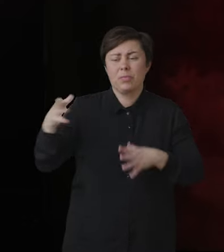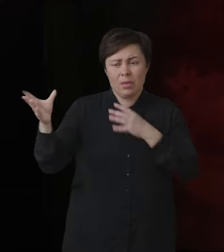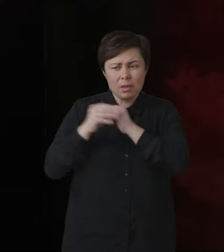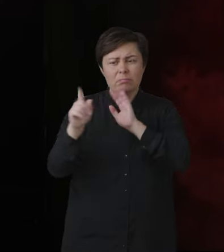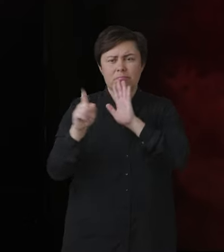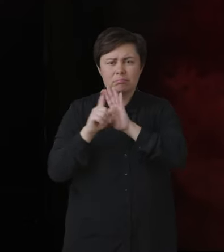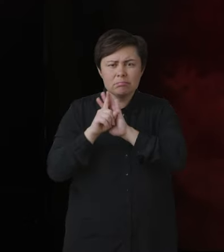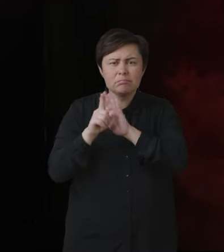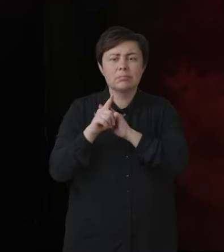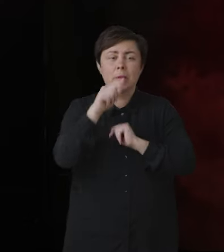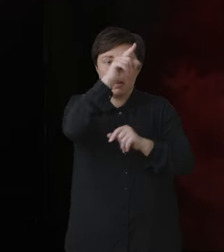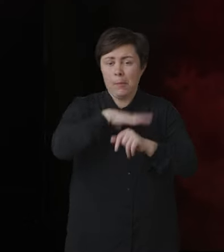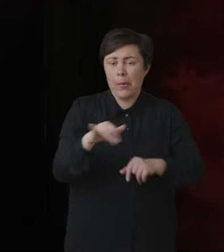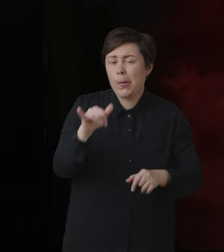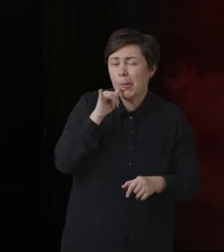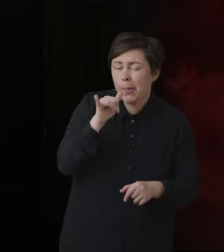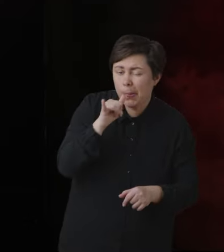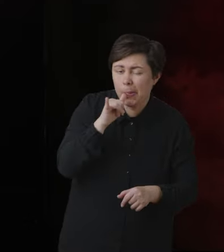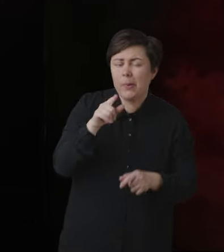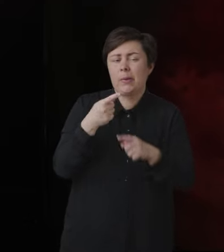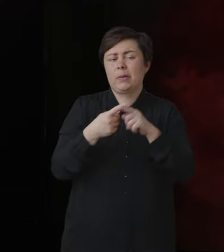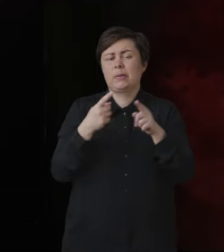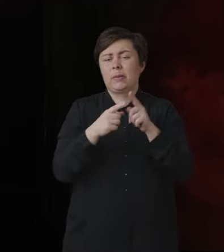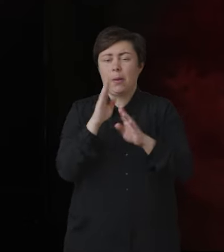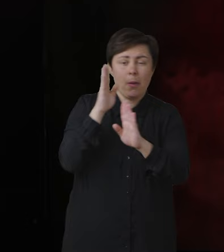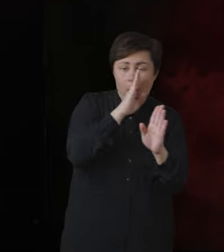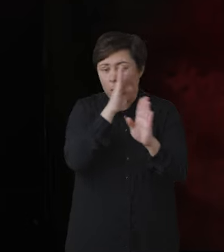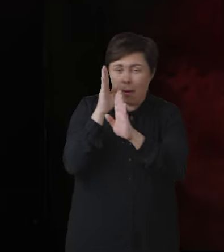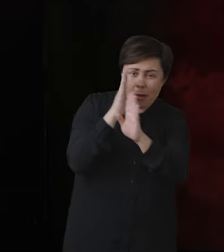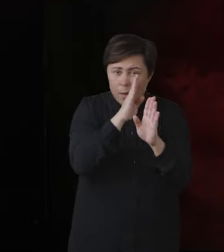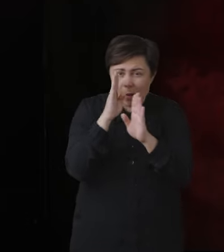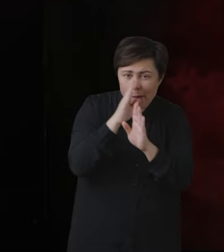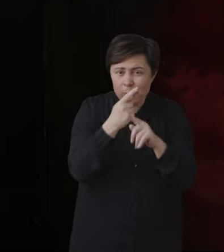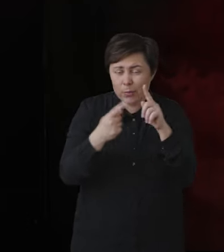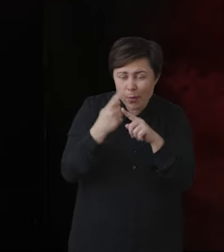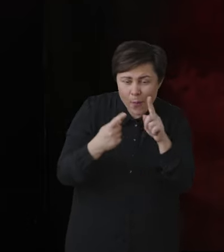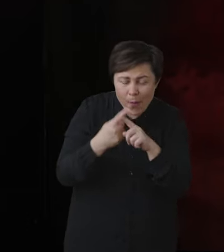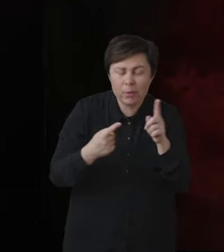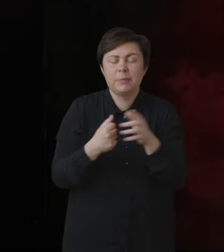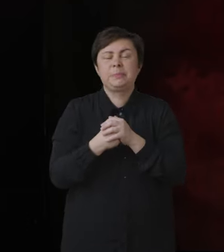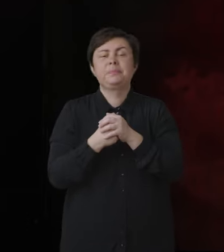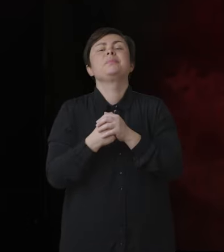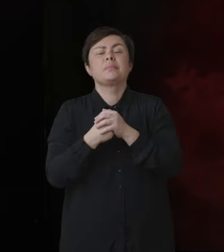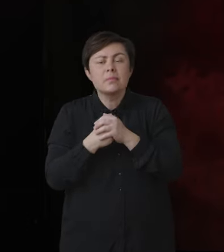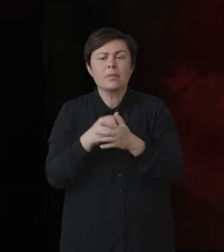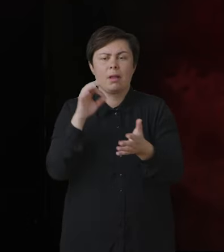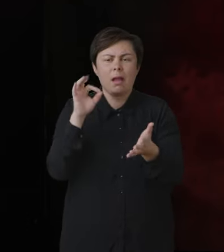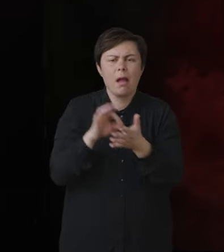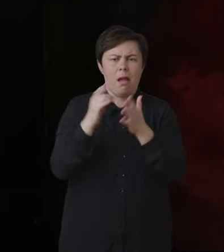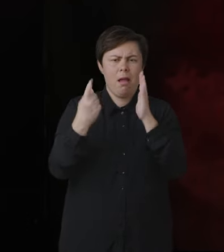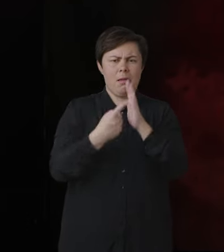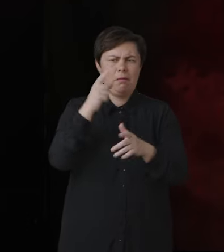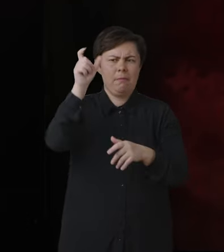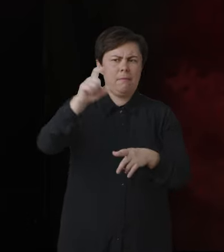to, zapalić te papierosy, to tam podglądanie, nie? Małe, no i tego. No i akurat raz